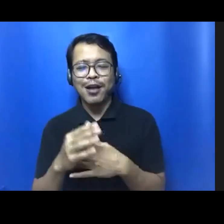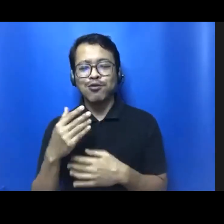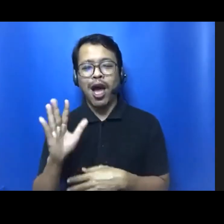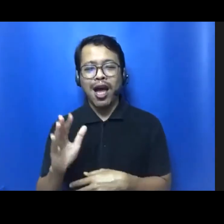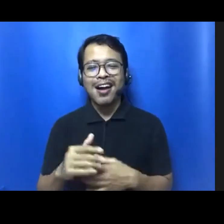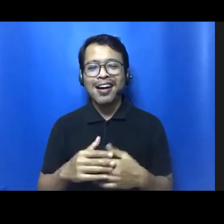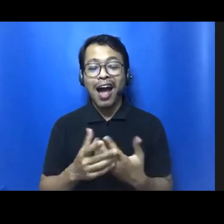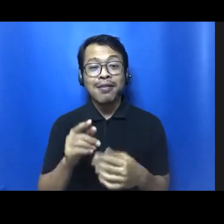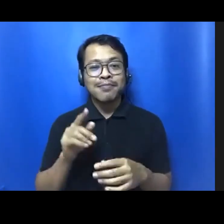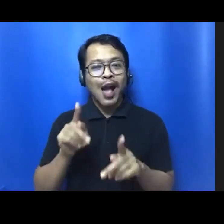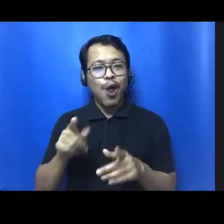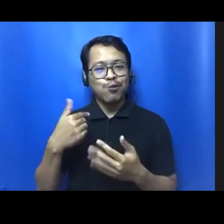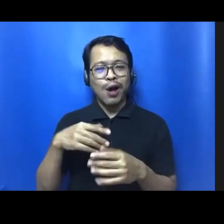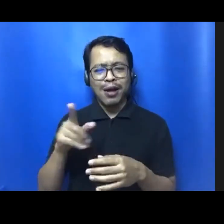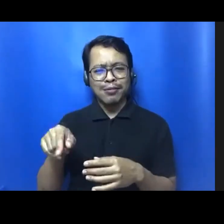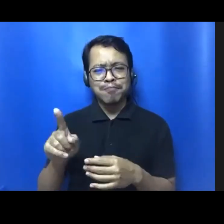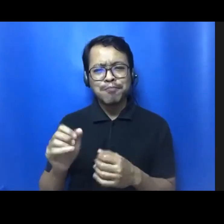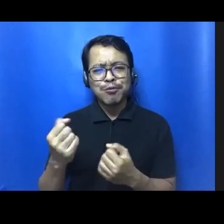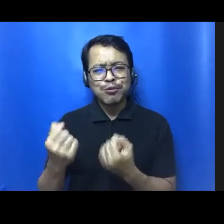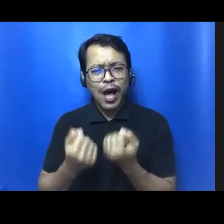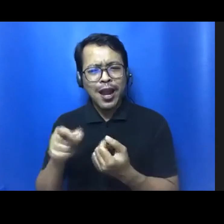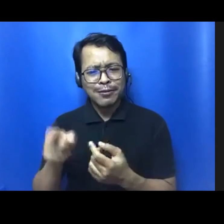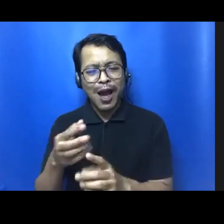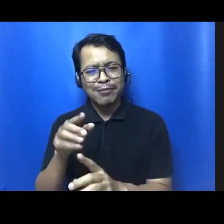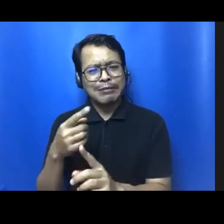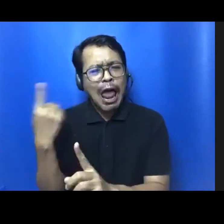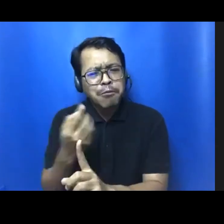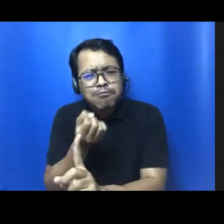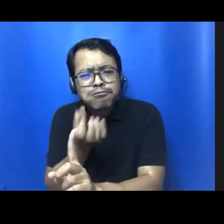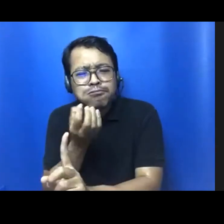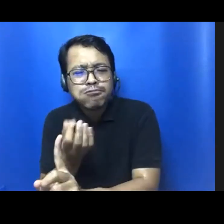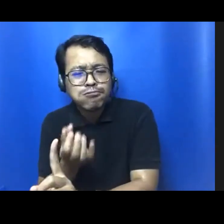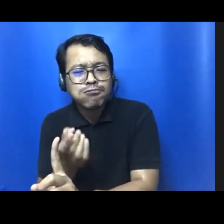itu kita informasikan. Yang kedua kita melakukan job fair.